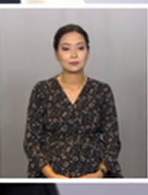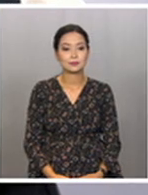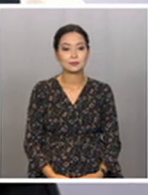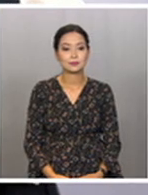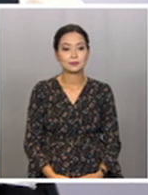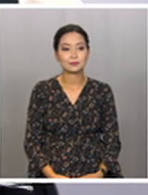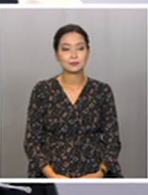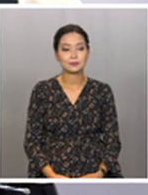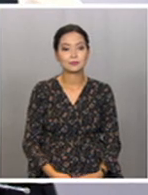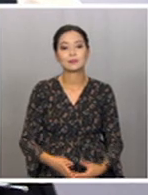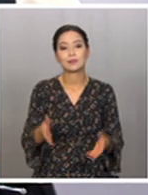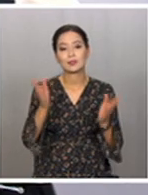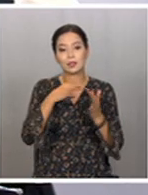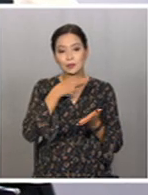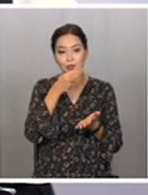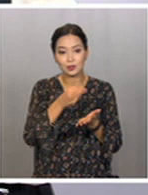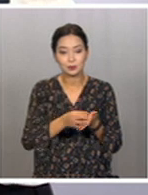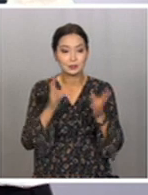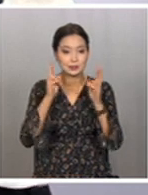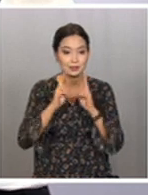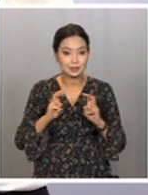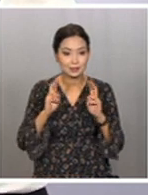Экранмен жауабыңызды тексеріңіздер.